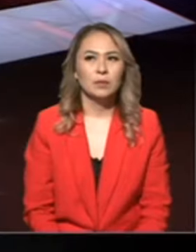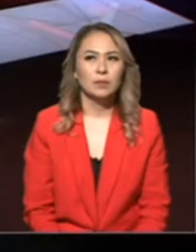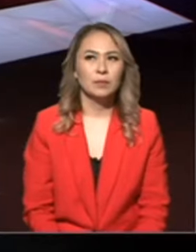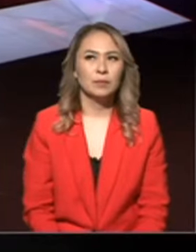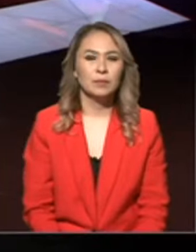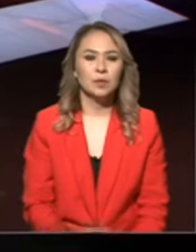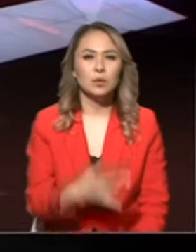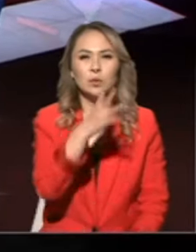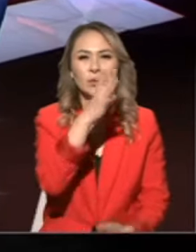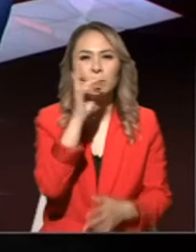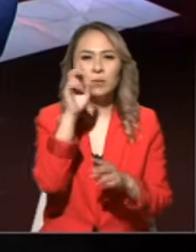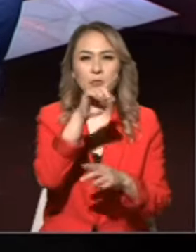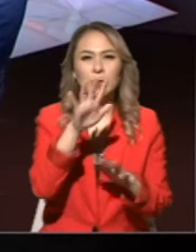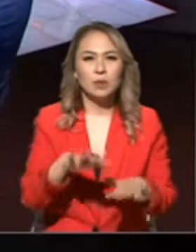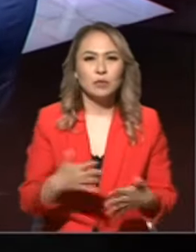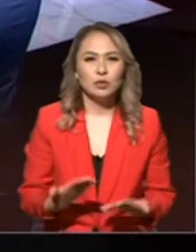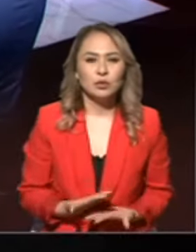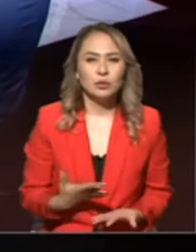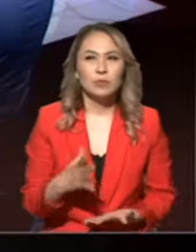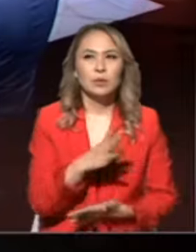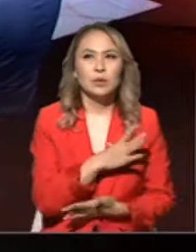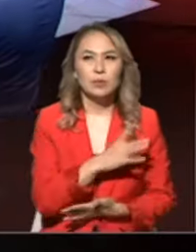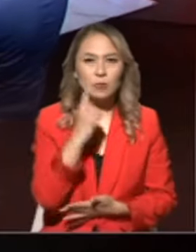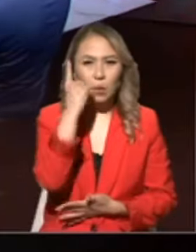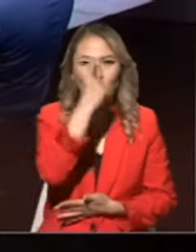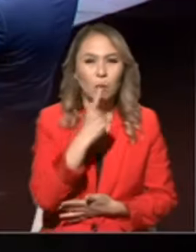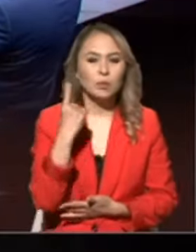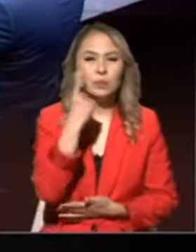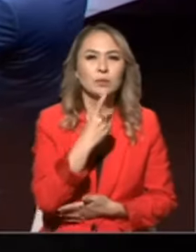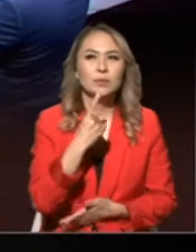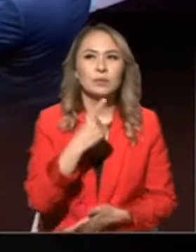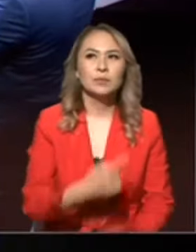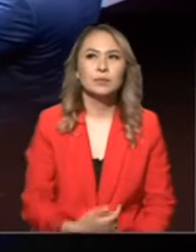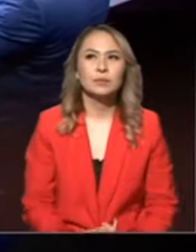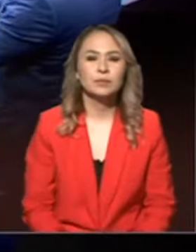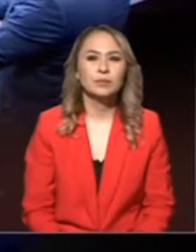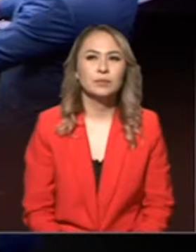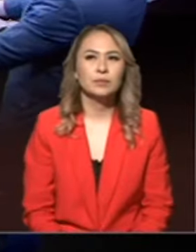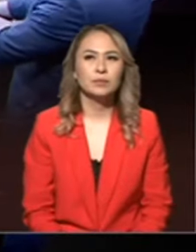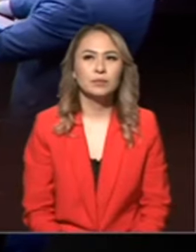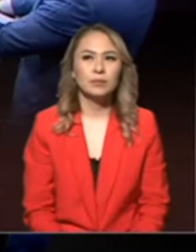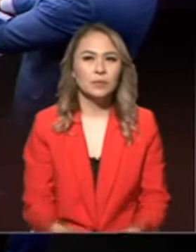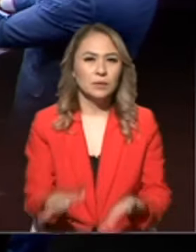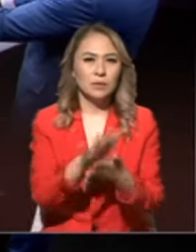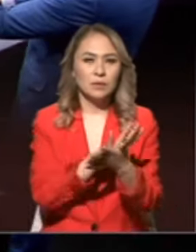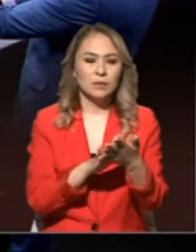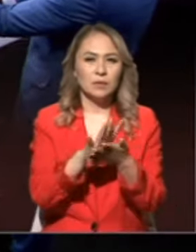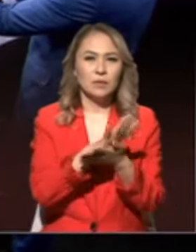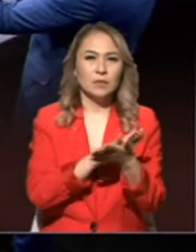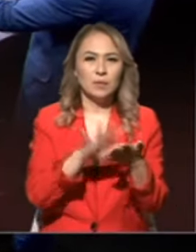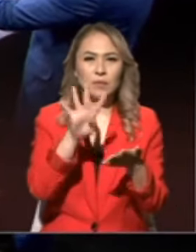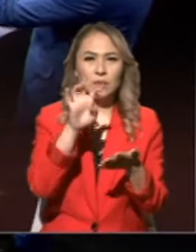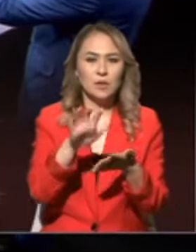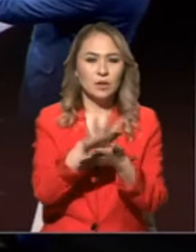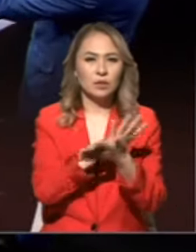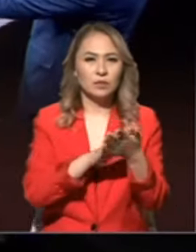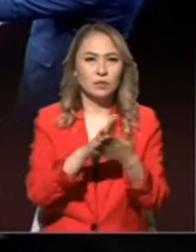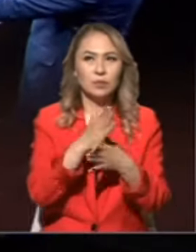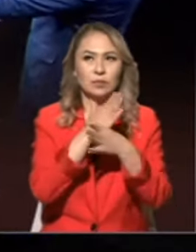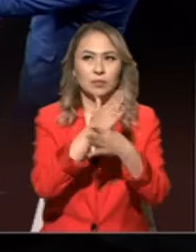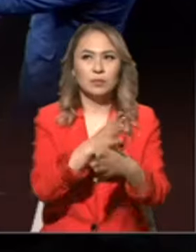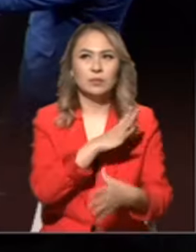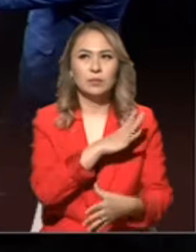уақыт тұрдыңыз барған жеріңізде? Бір жыл тұрдым. Бір жыл тұрдыңыз. Бір жылда ешқандай, жай 400 мың теңгеден басқа ешқандай